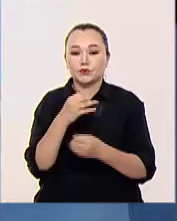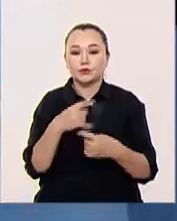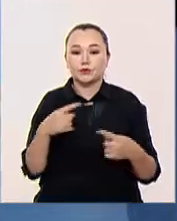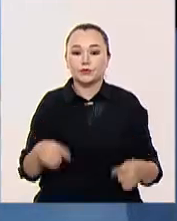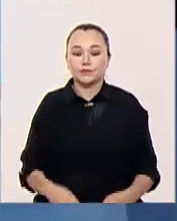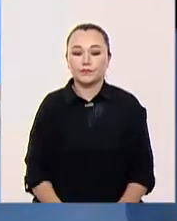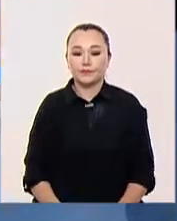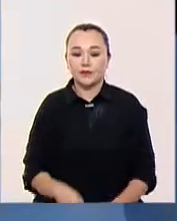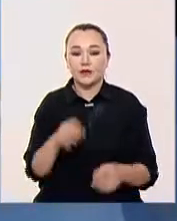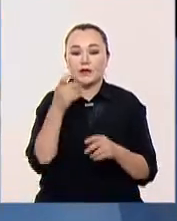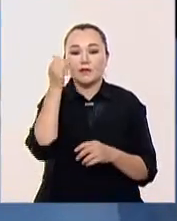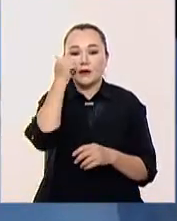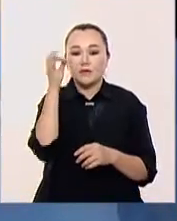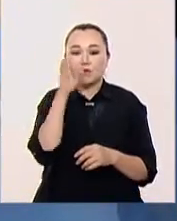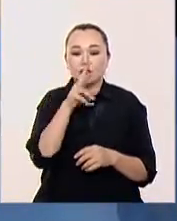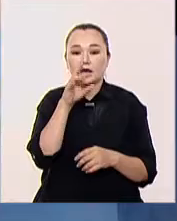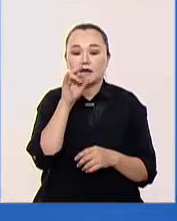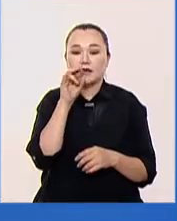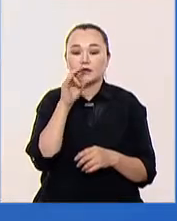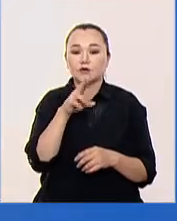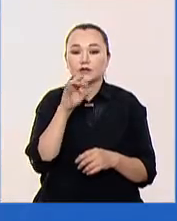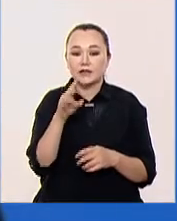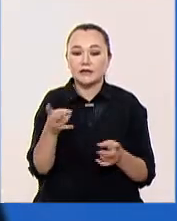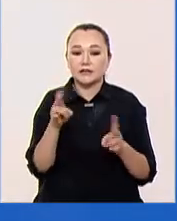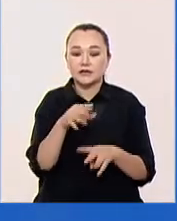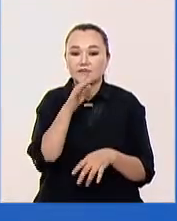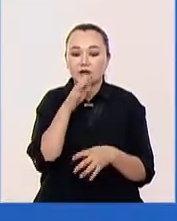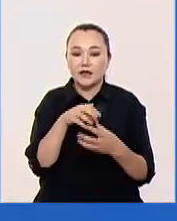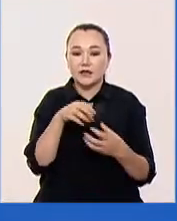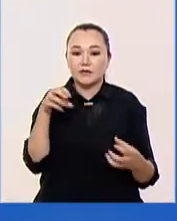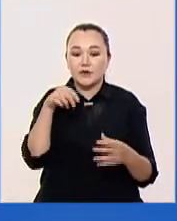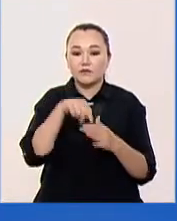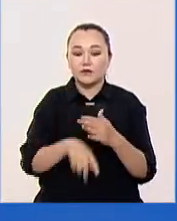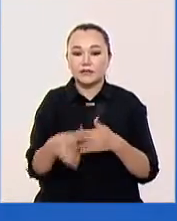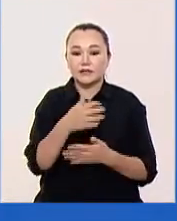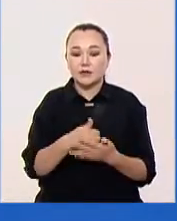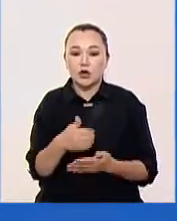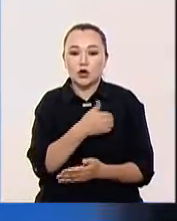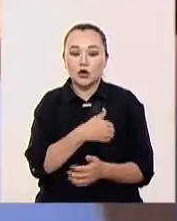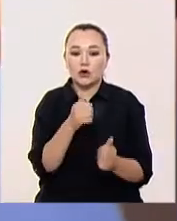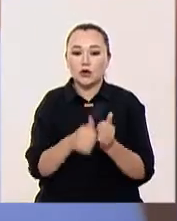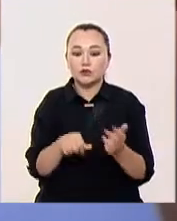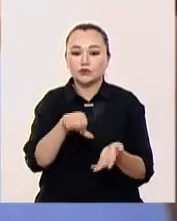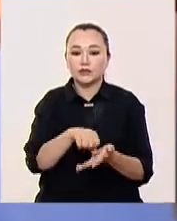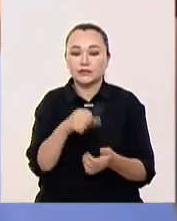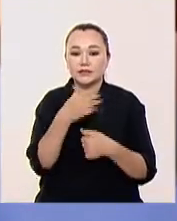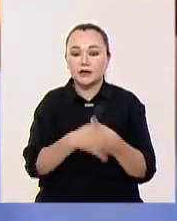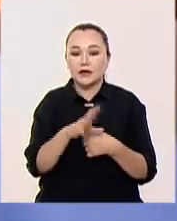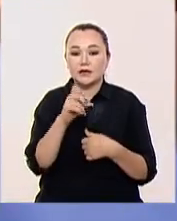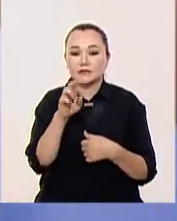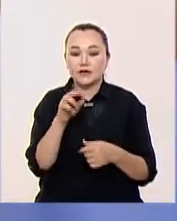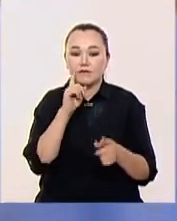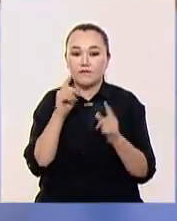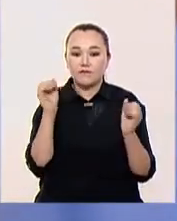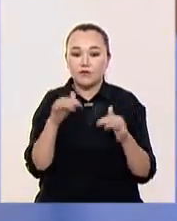на память и туркестане волонтеры оставили здесь капсулу времени в нее собрали пожелания каждого участника центрально-азиатского форума